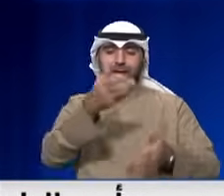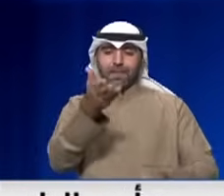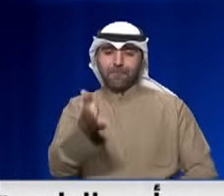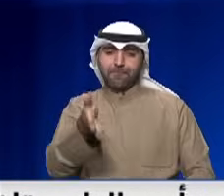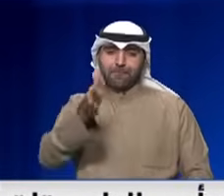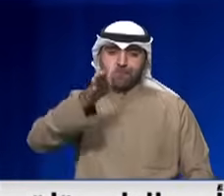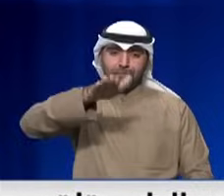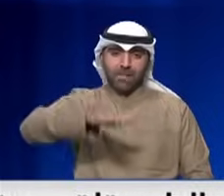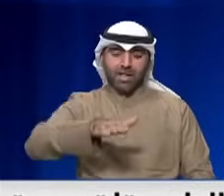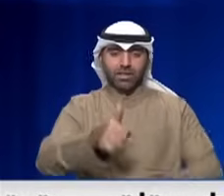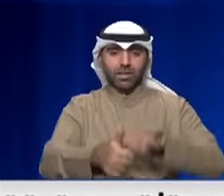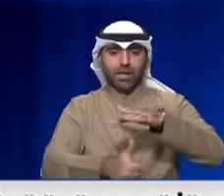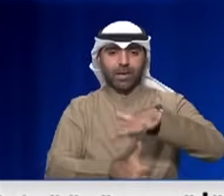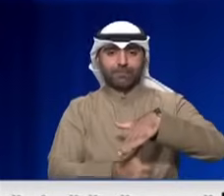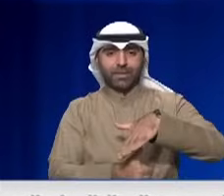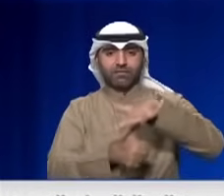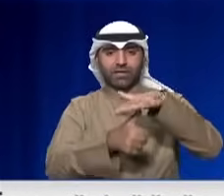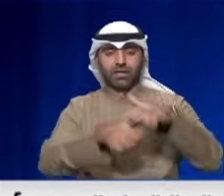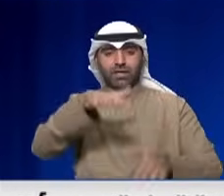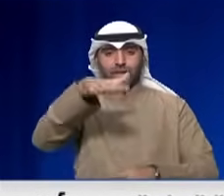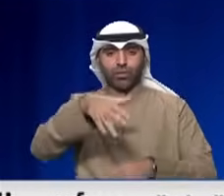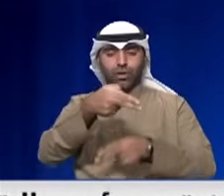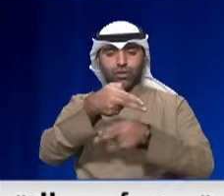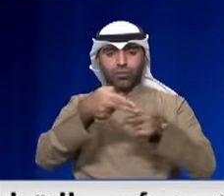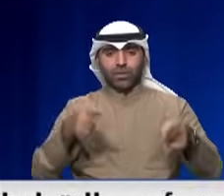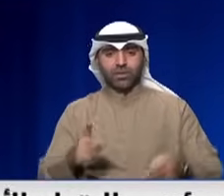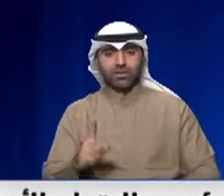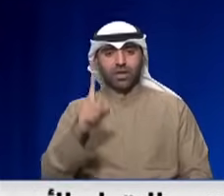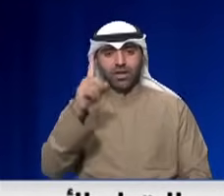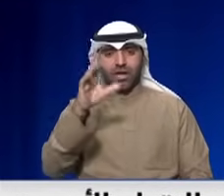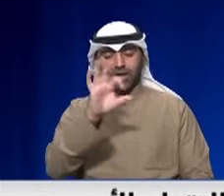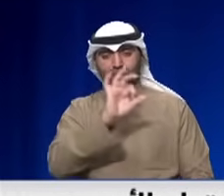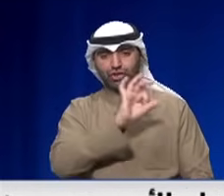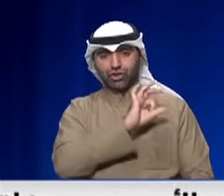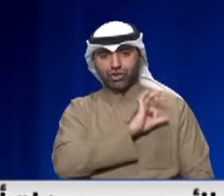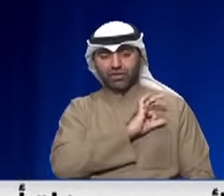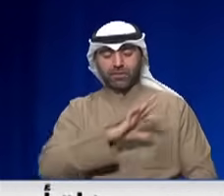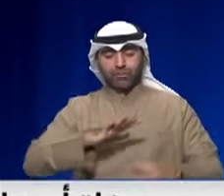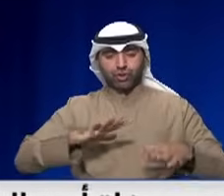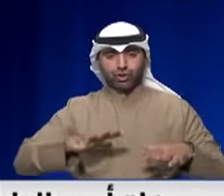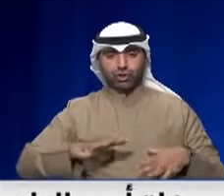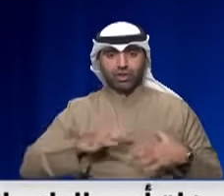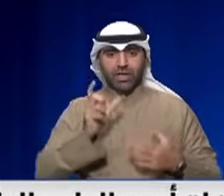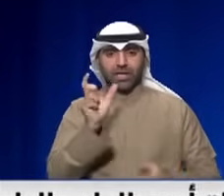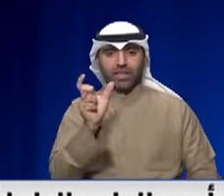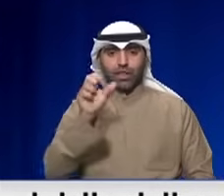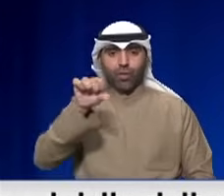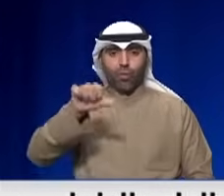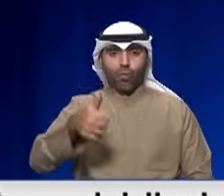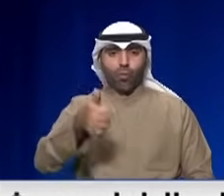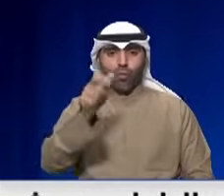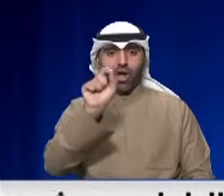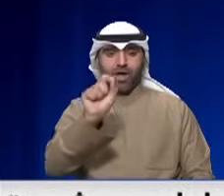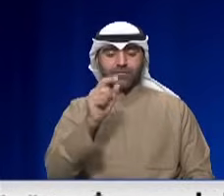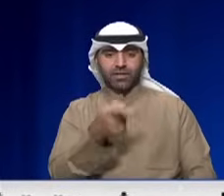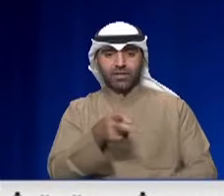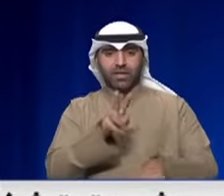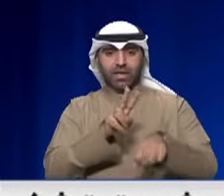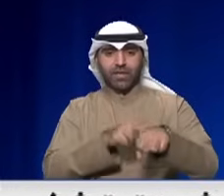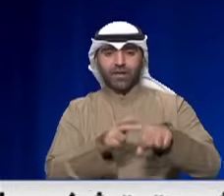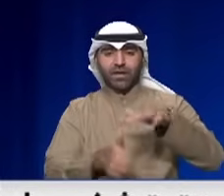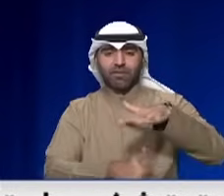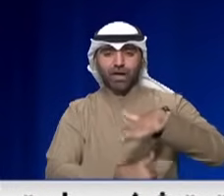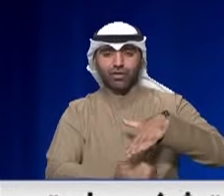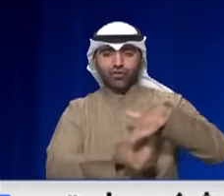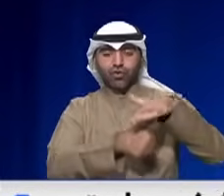الله بواسع رحمته واسكنه فسيح جناته واعرب سمو رئيس مجلس الوزراء عن خالص تقديره